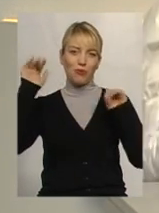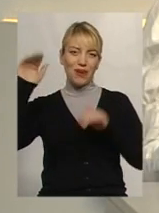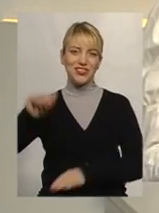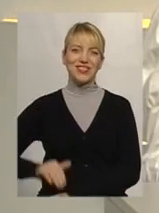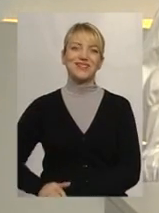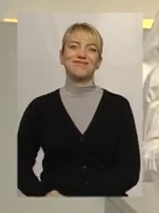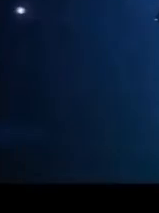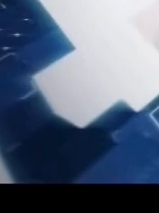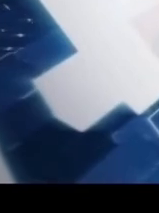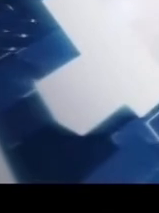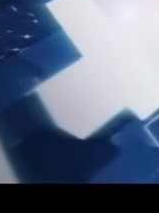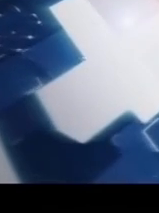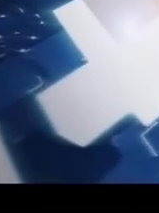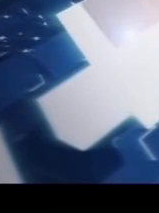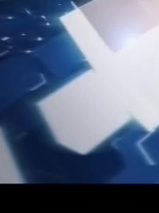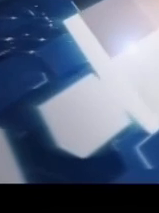Дякую.